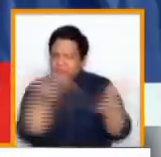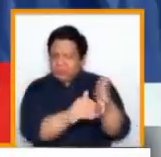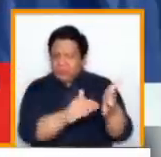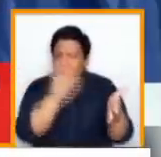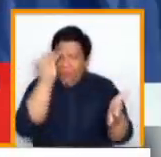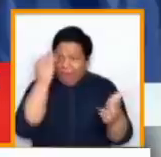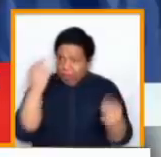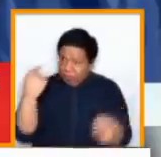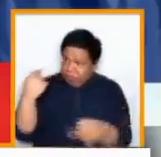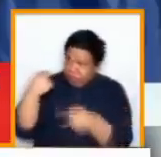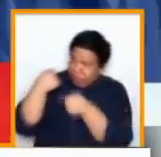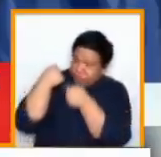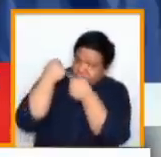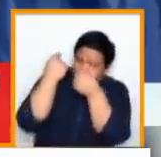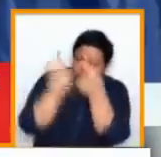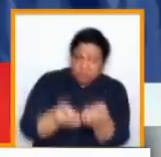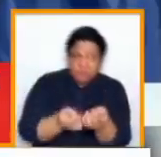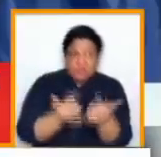hindi pa